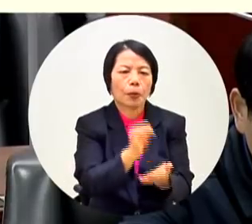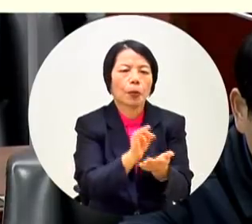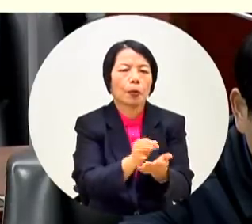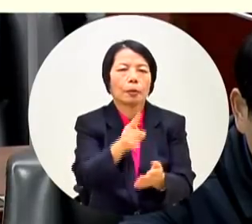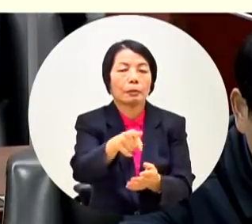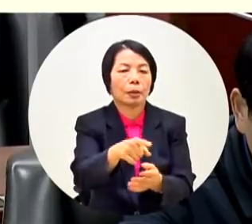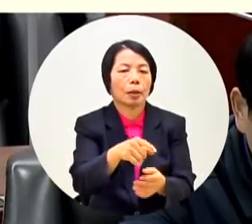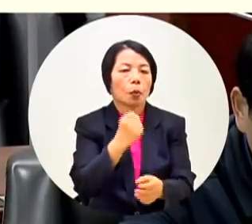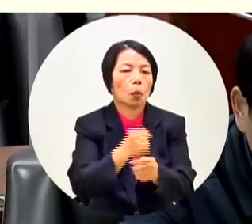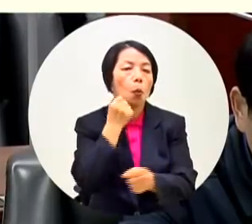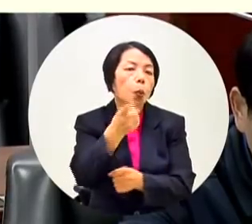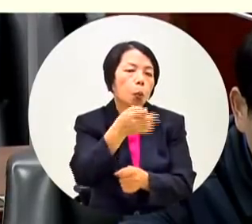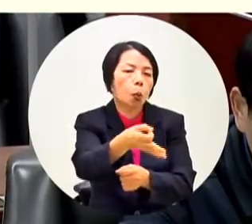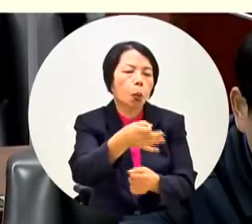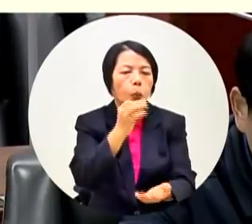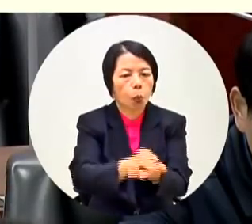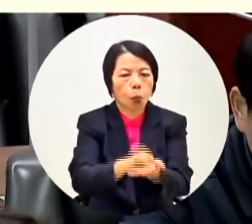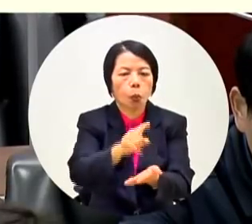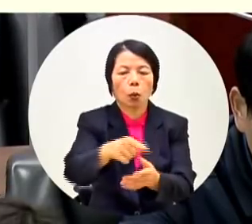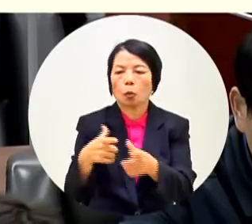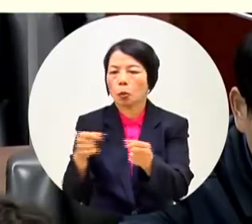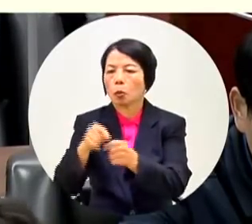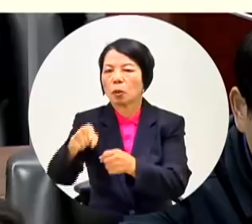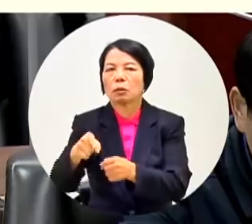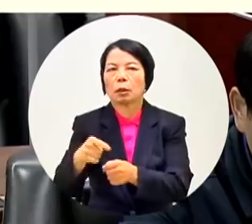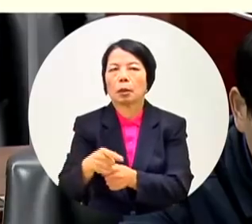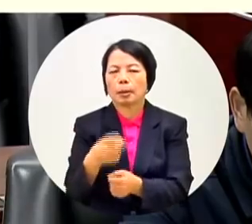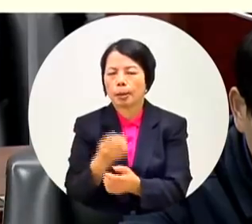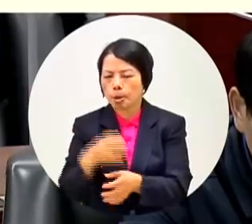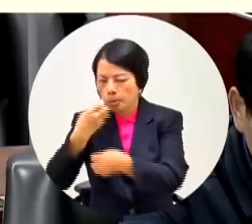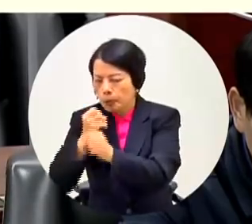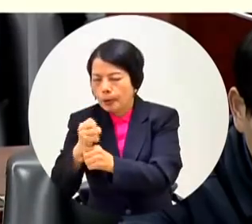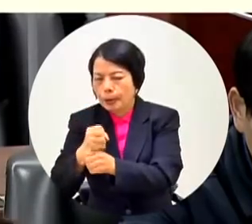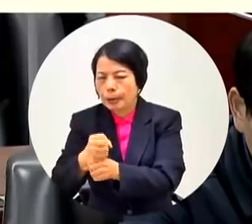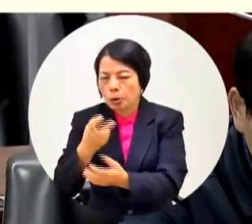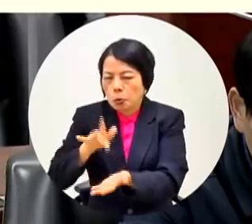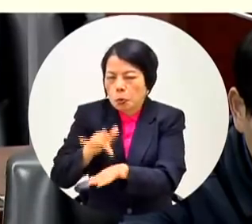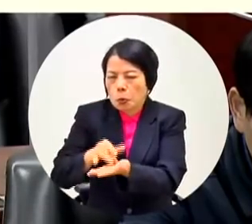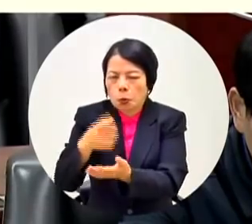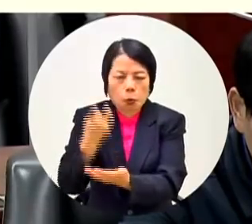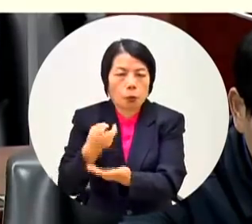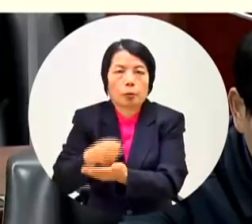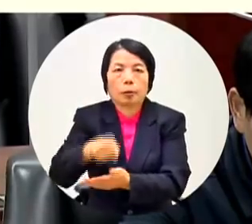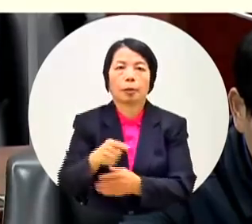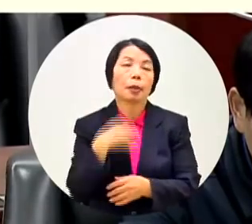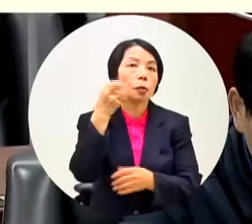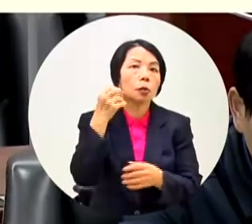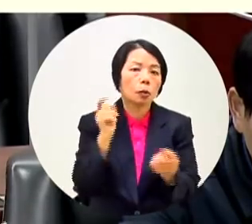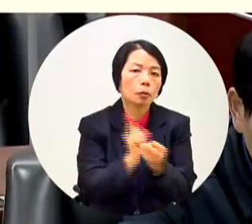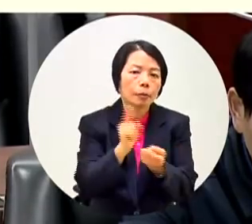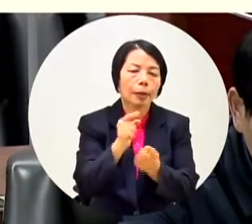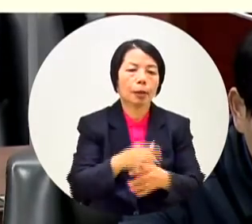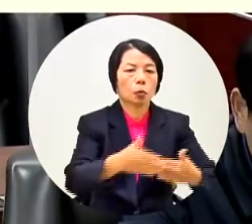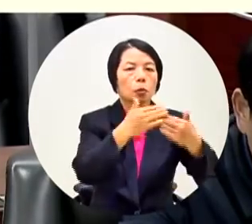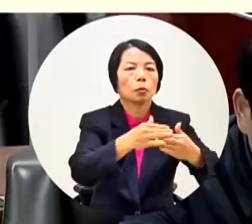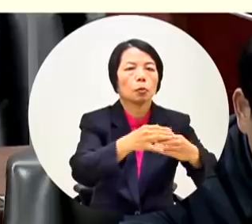在日本，检疫的问题又蛮严重的，现在目前呢，水果的销量呢是以中国大陆呢，哈，为主，量也最